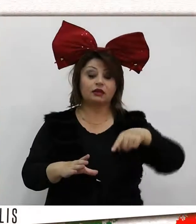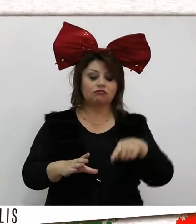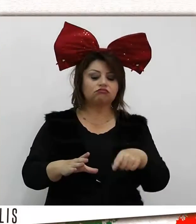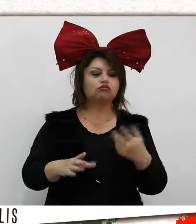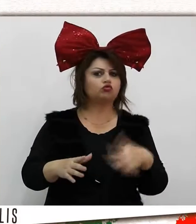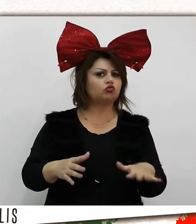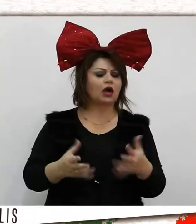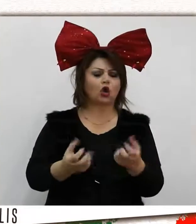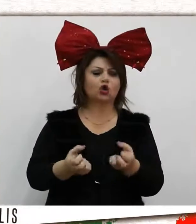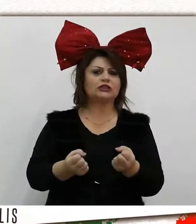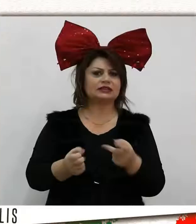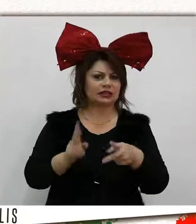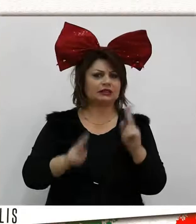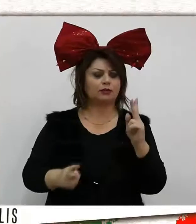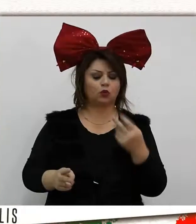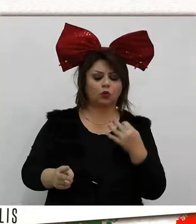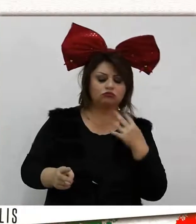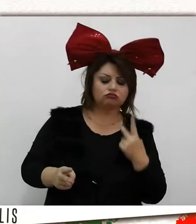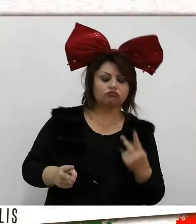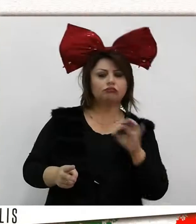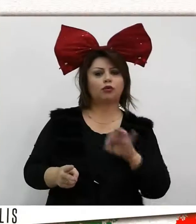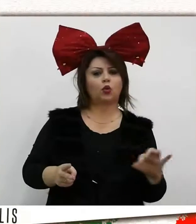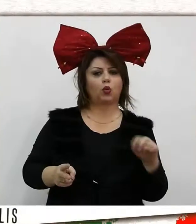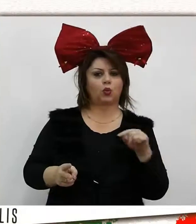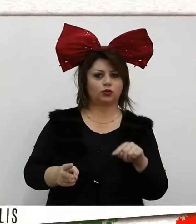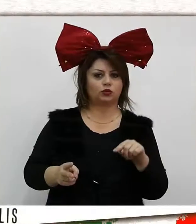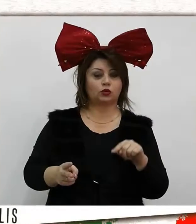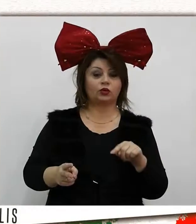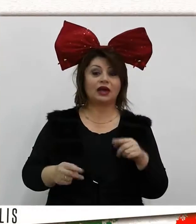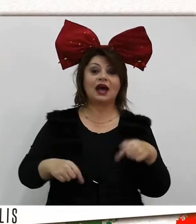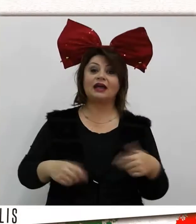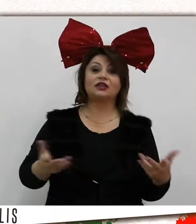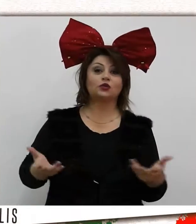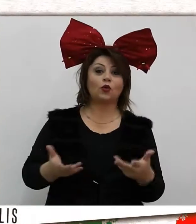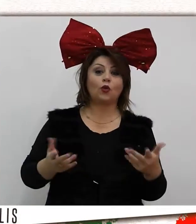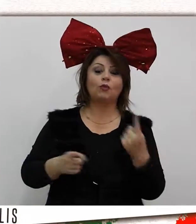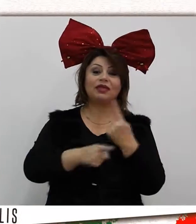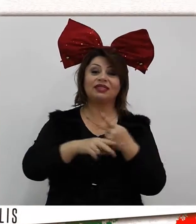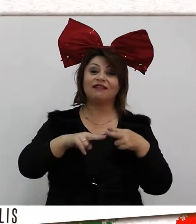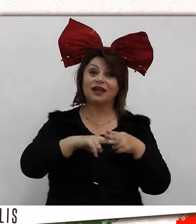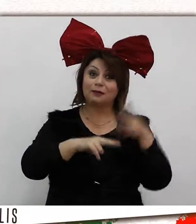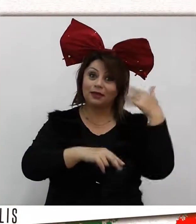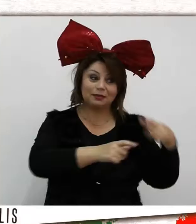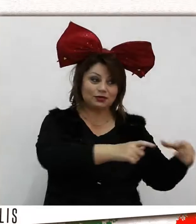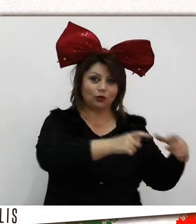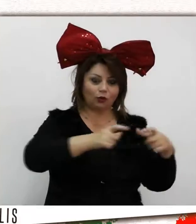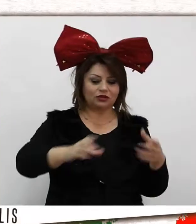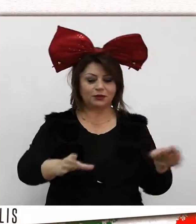il composto prenderà maggior consistenza. È arrivato il momento di aggiungere i savoiardi